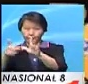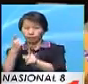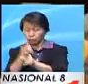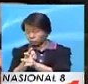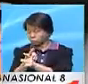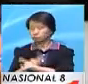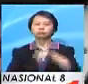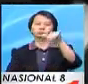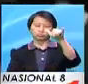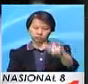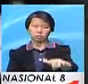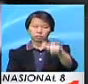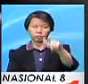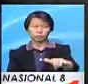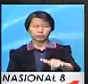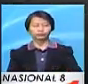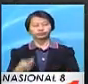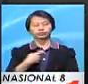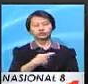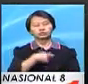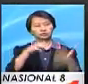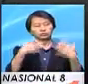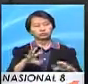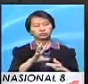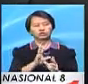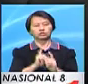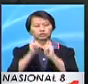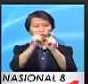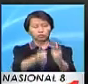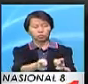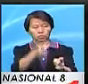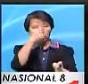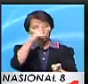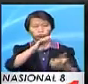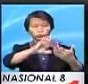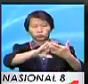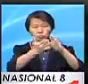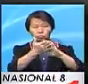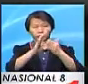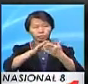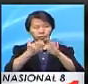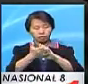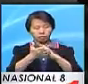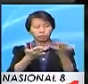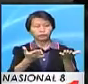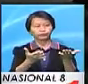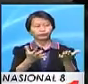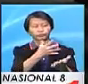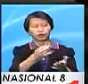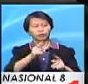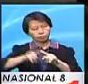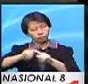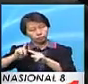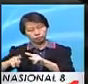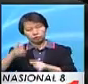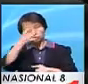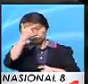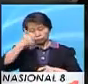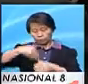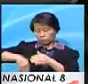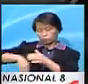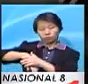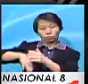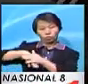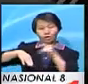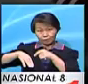penonton-penonton? So kita pun melibatkan anugerah untuk komuniti misalnya dan sebagainya, sebab bola sepak ni